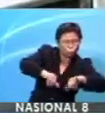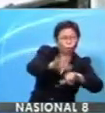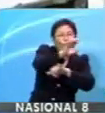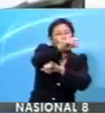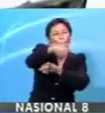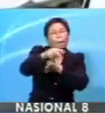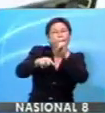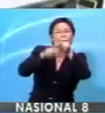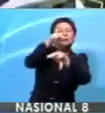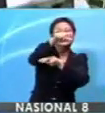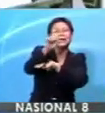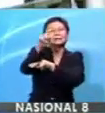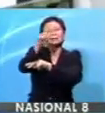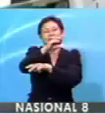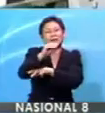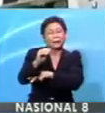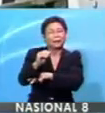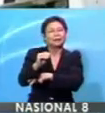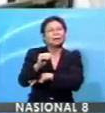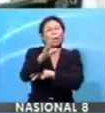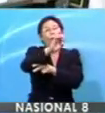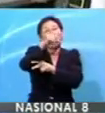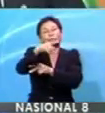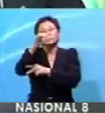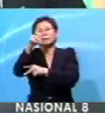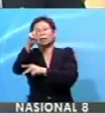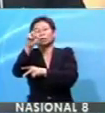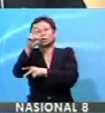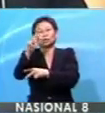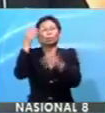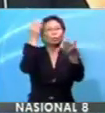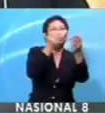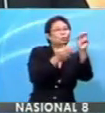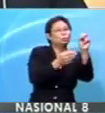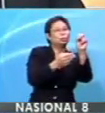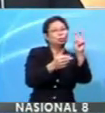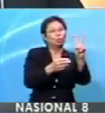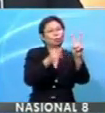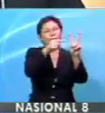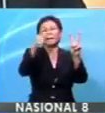operasi pematuhan GST dan pencatutan serta opsatu du sehingga 15